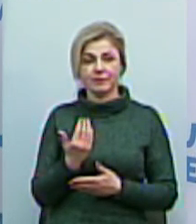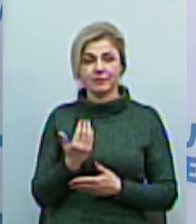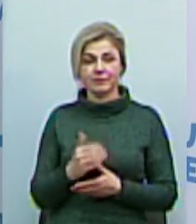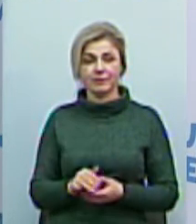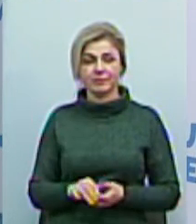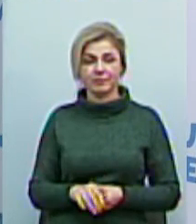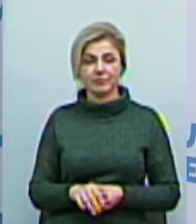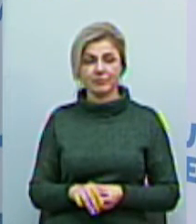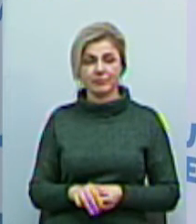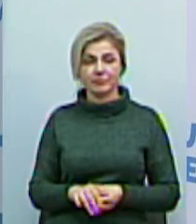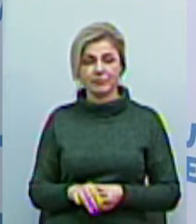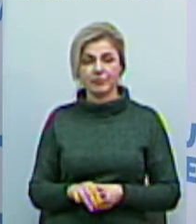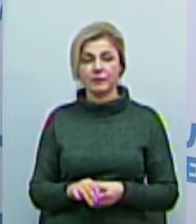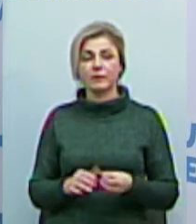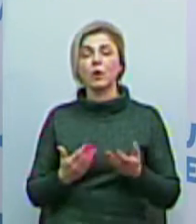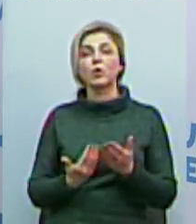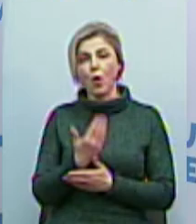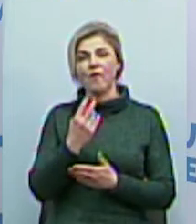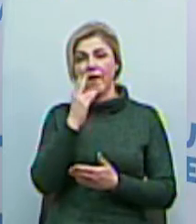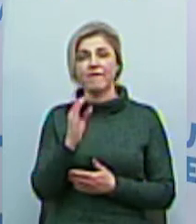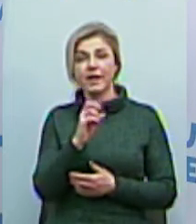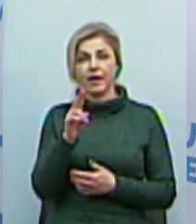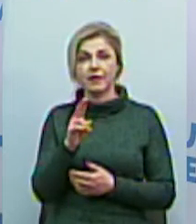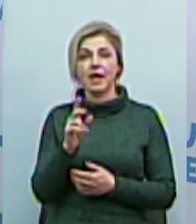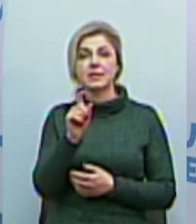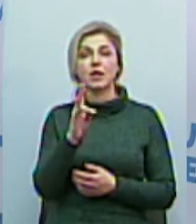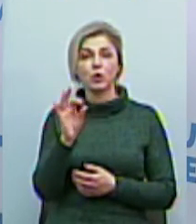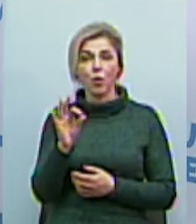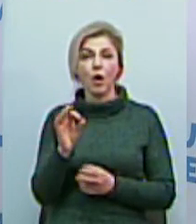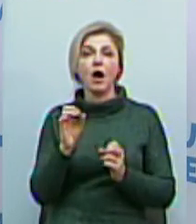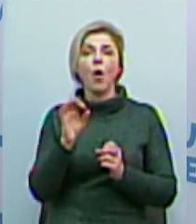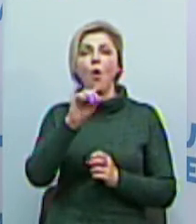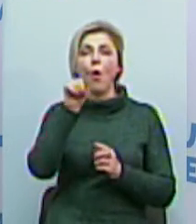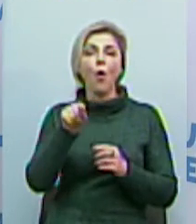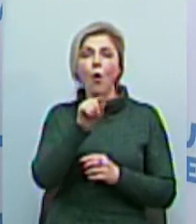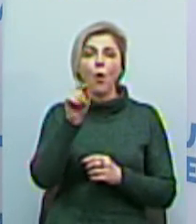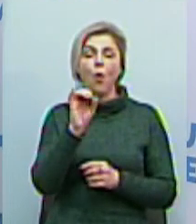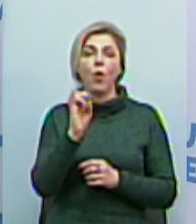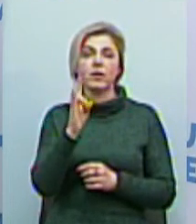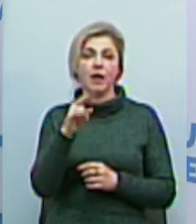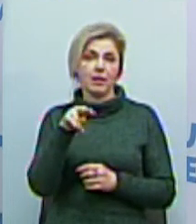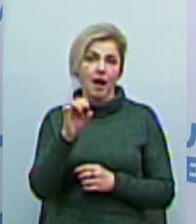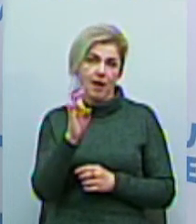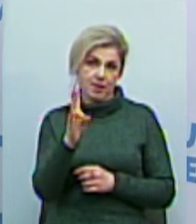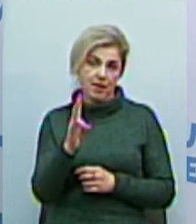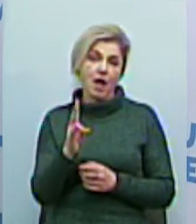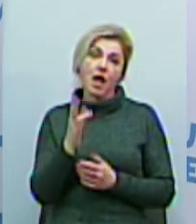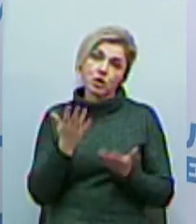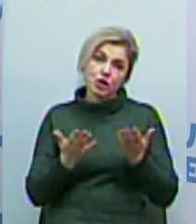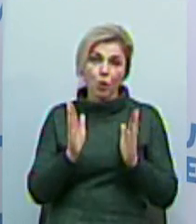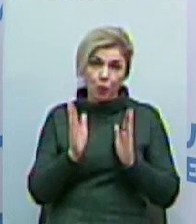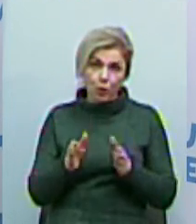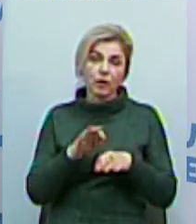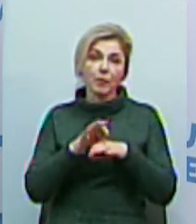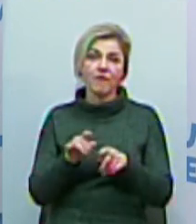такий новий вид зовнішнього незалежного оцінювання, як ЗНО онлайн? Чи відбуватимуться такі іспити? Як